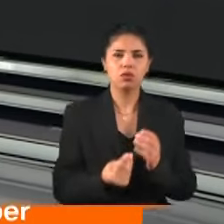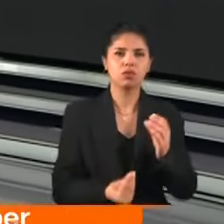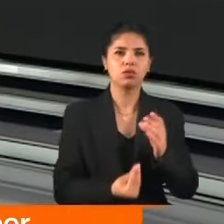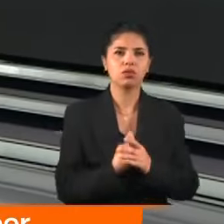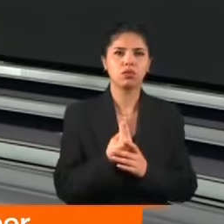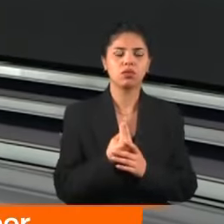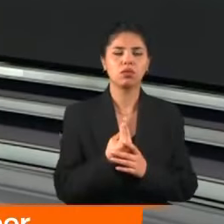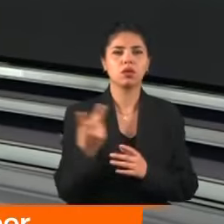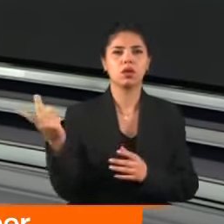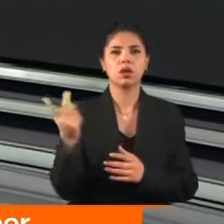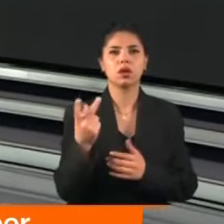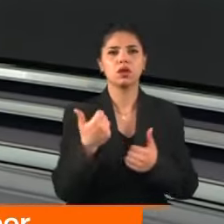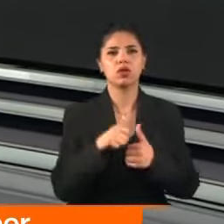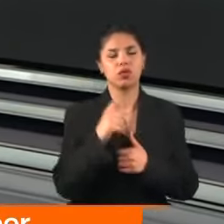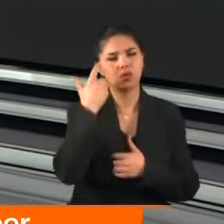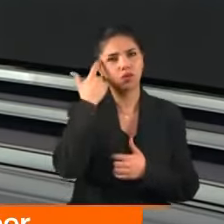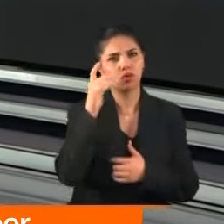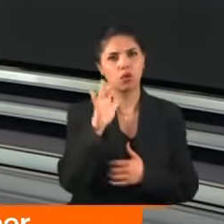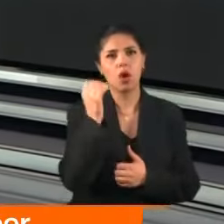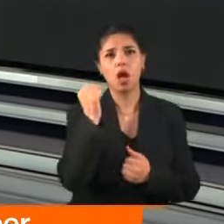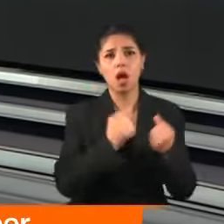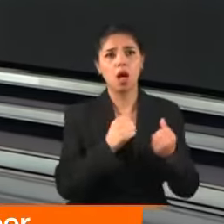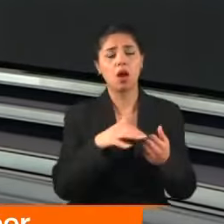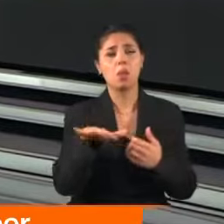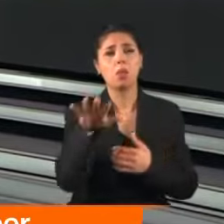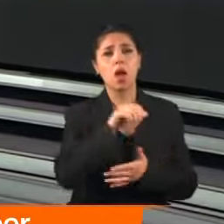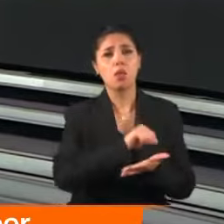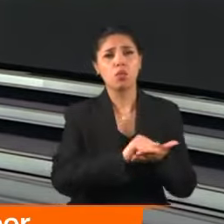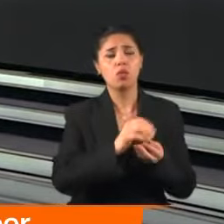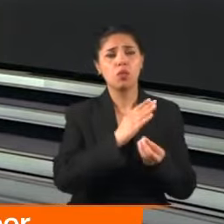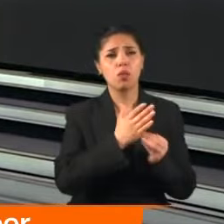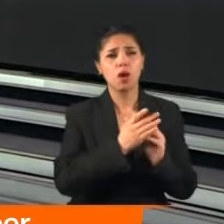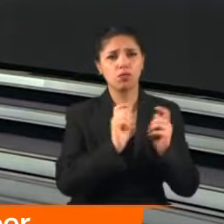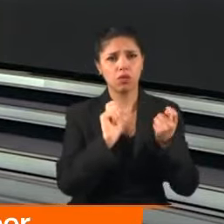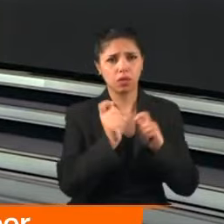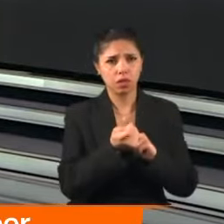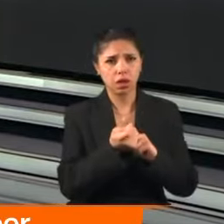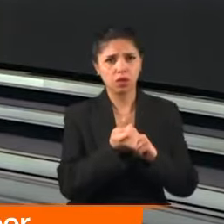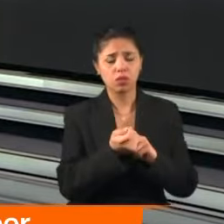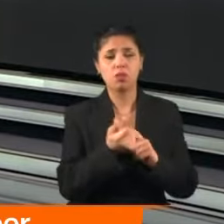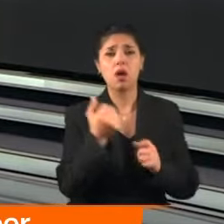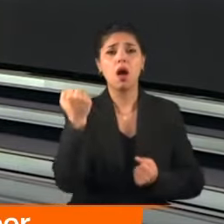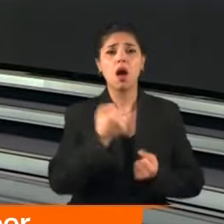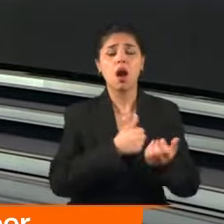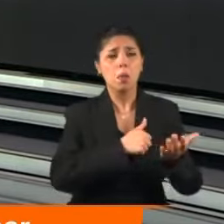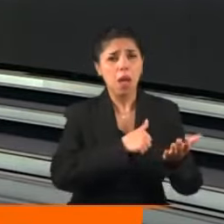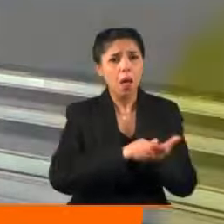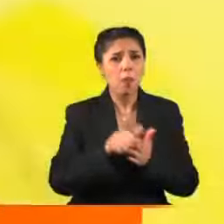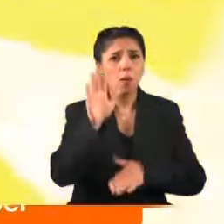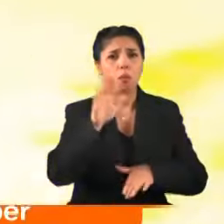ve çift büyük bir şok yaşadı. Otomobilin her parçası değişmiş ve baştan aşağı boyalıydı.